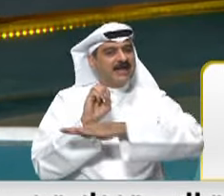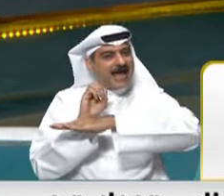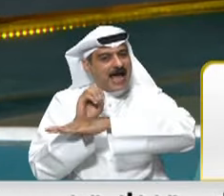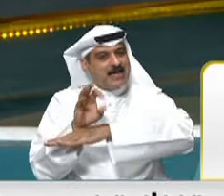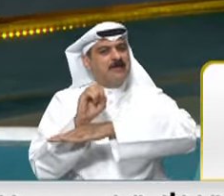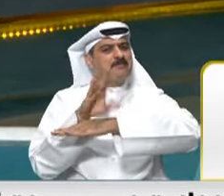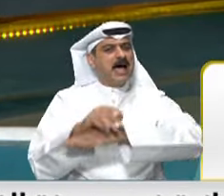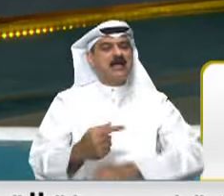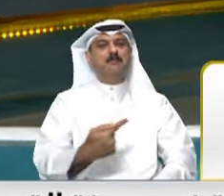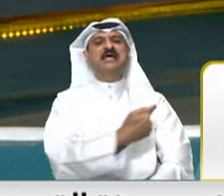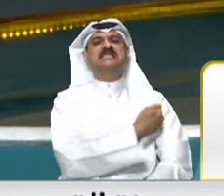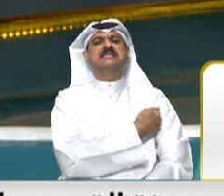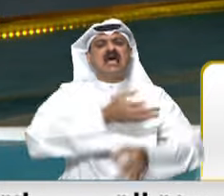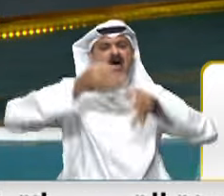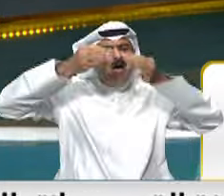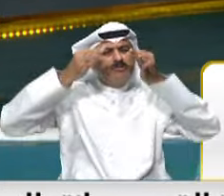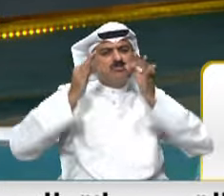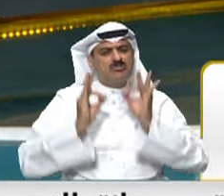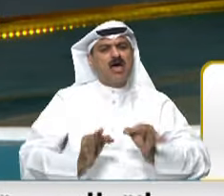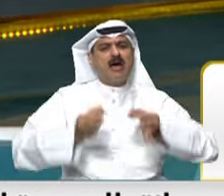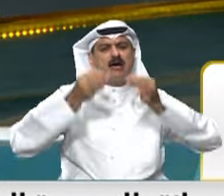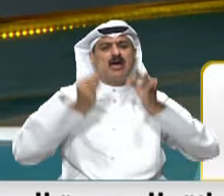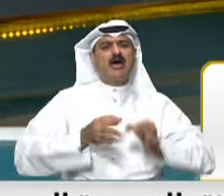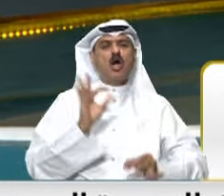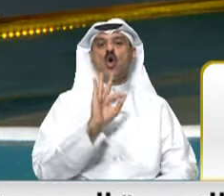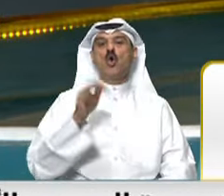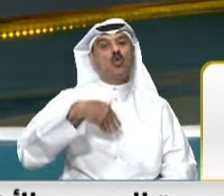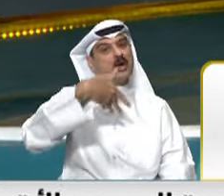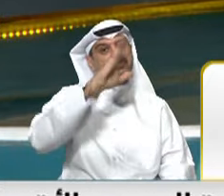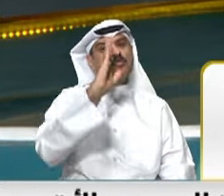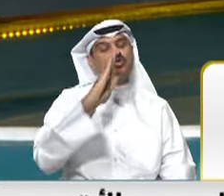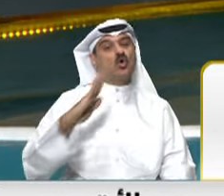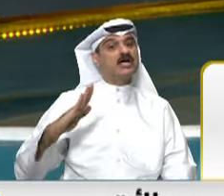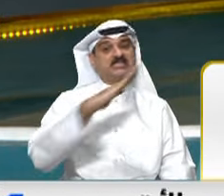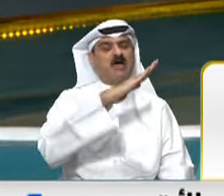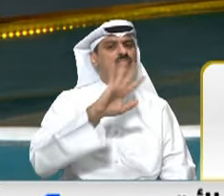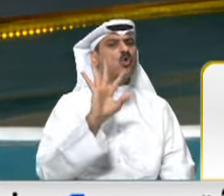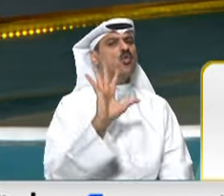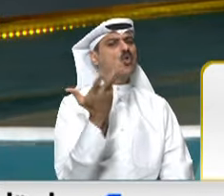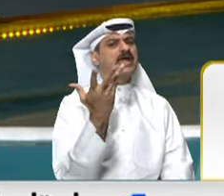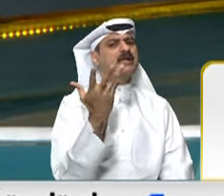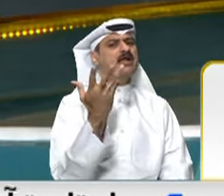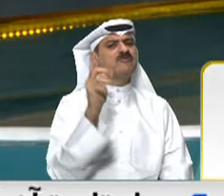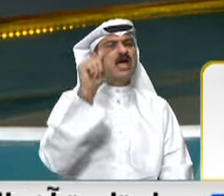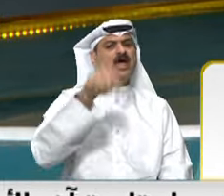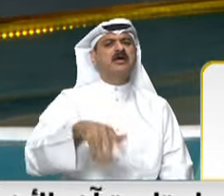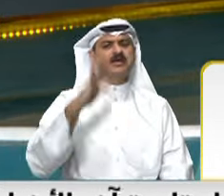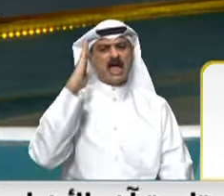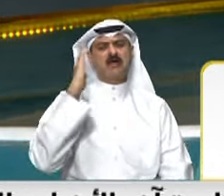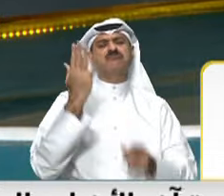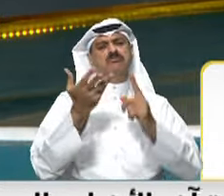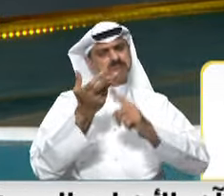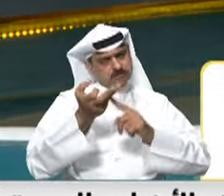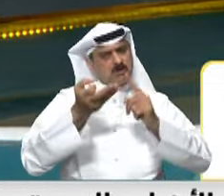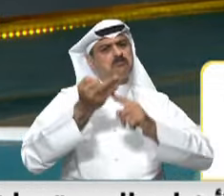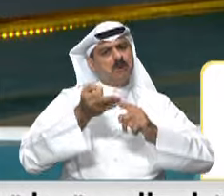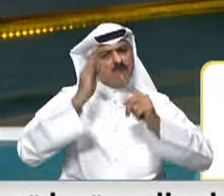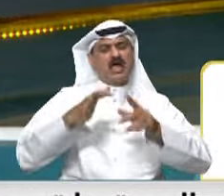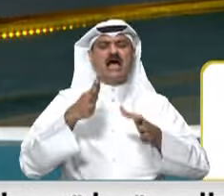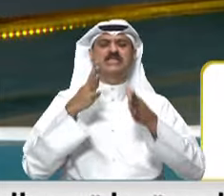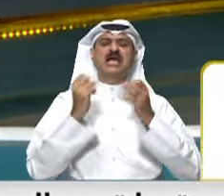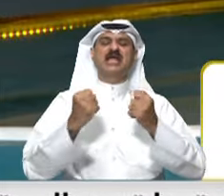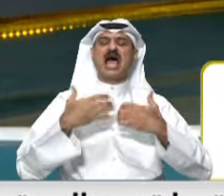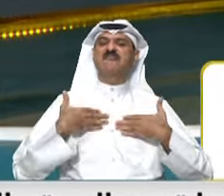صحيه دقيقه ومحدثه مما يسهل على المسافرين الحصول على الارشادات اللازمه للحفاظ على